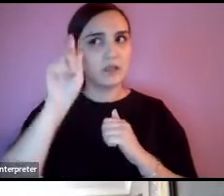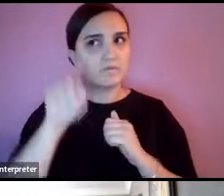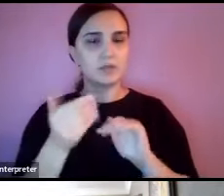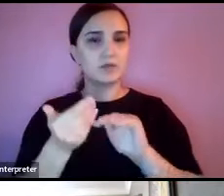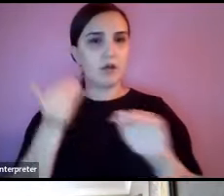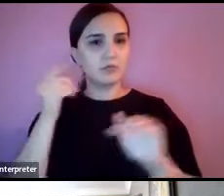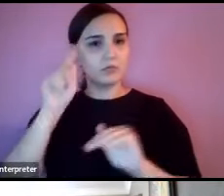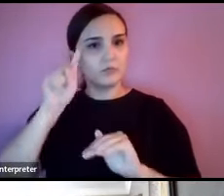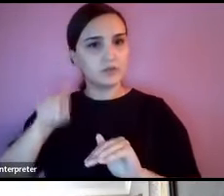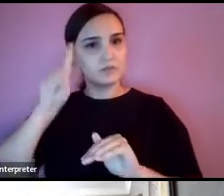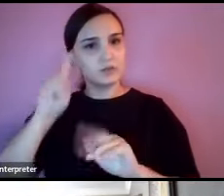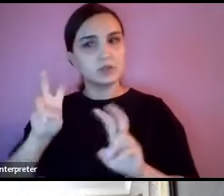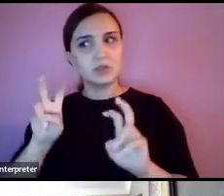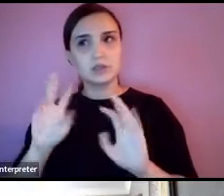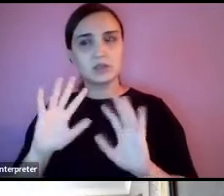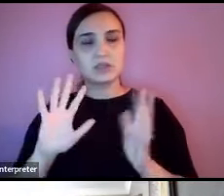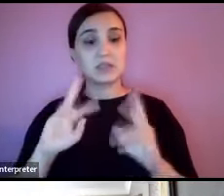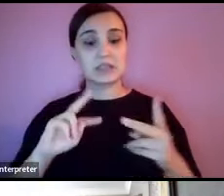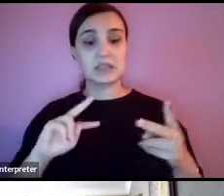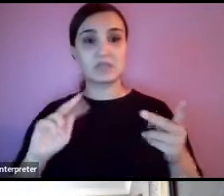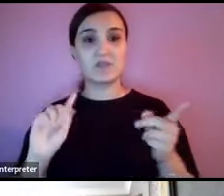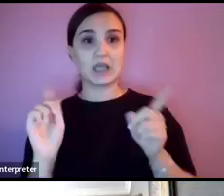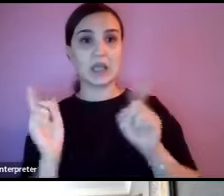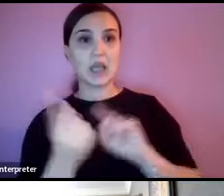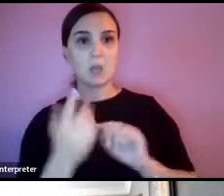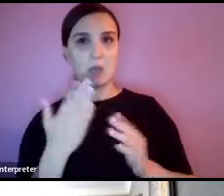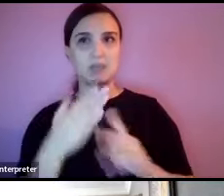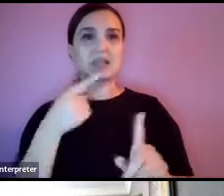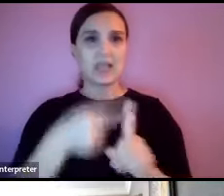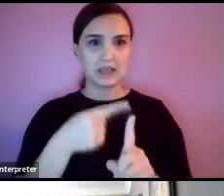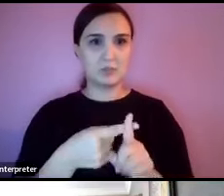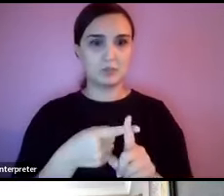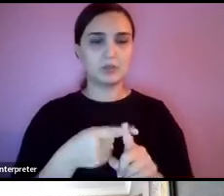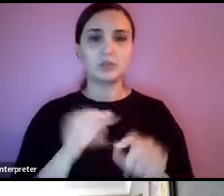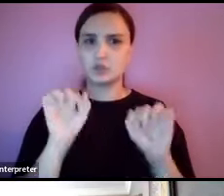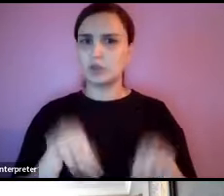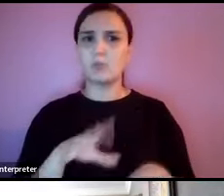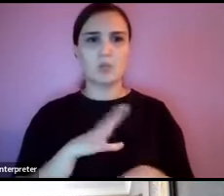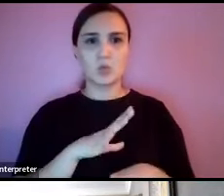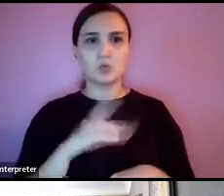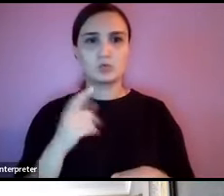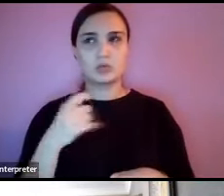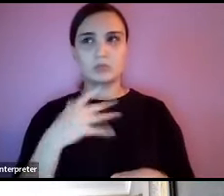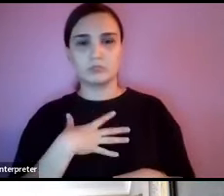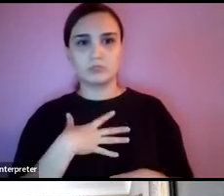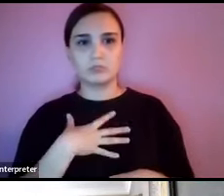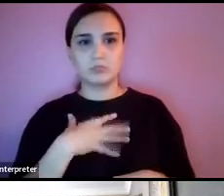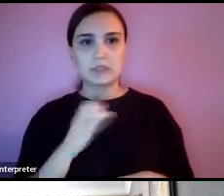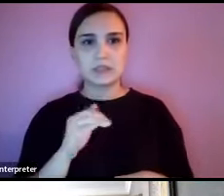და ამიტომ ცვლილება მაშინაც კი თუ ის არის დადებითი, ზოგჯერ შეიძლება იყოს სტრესული